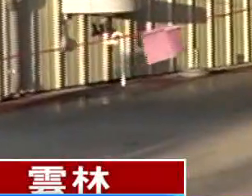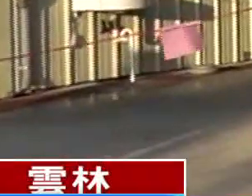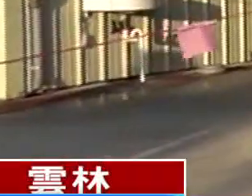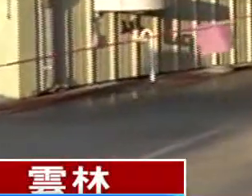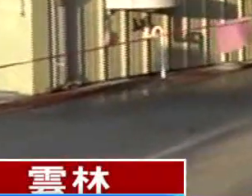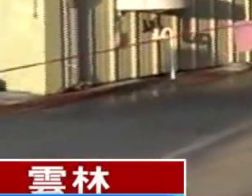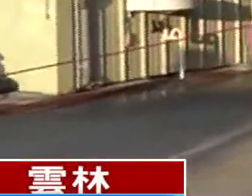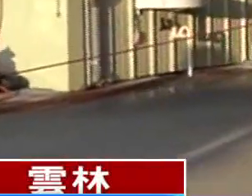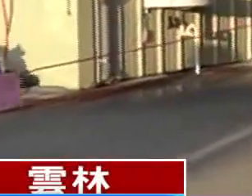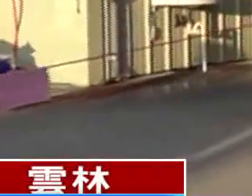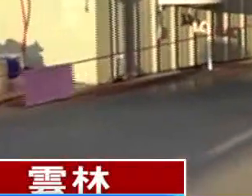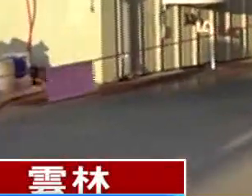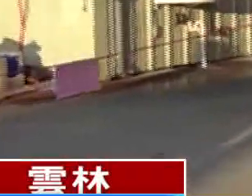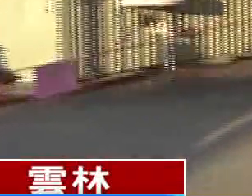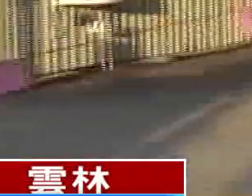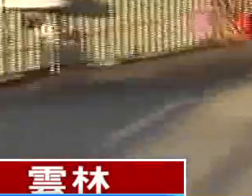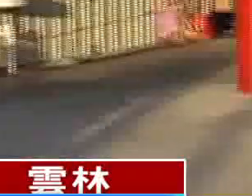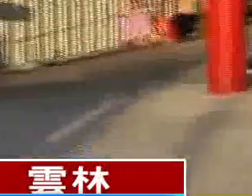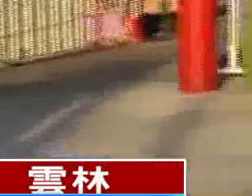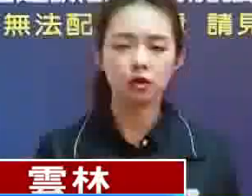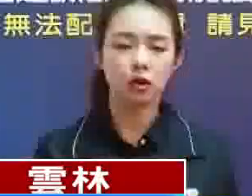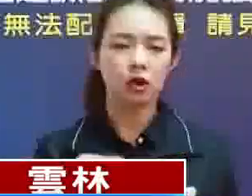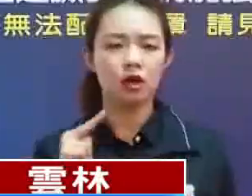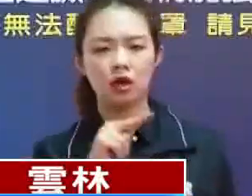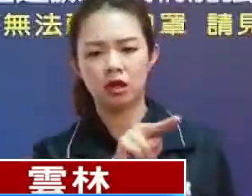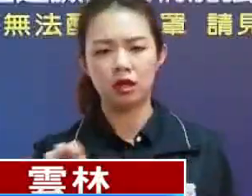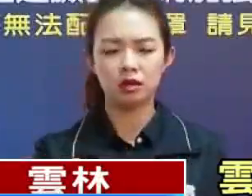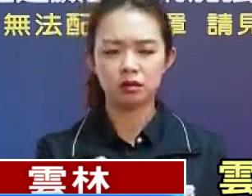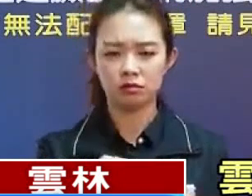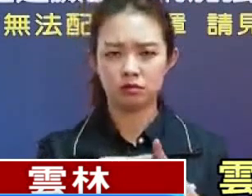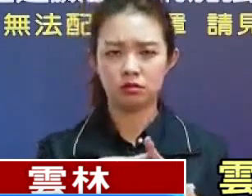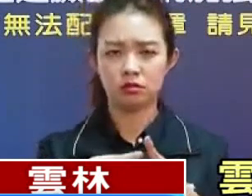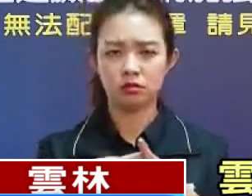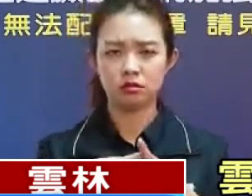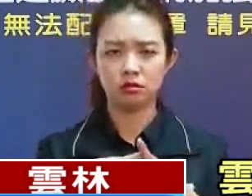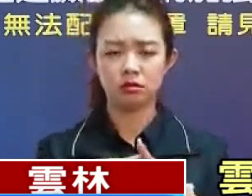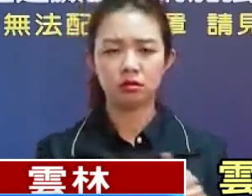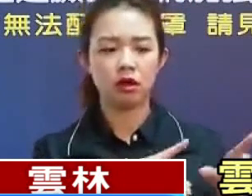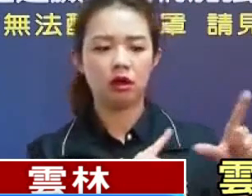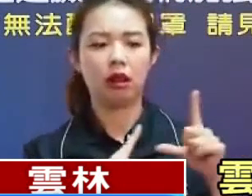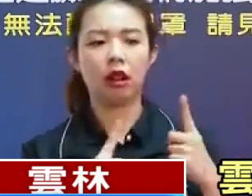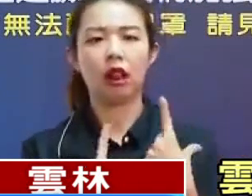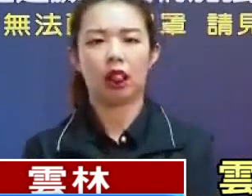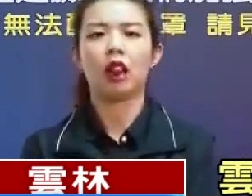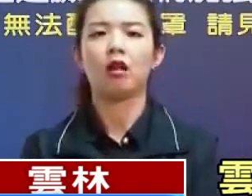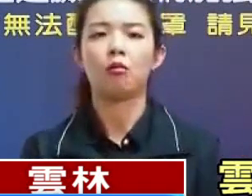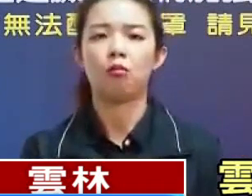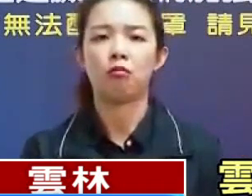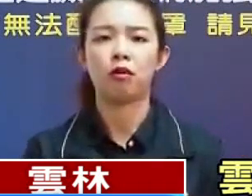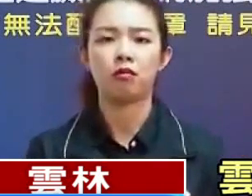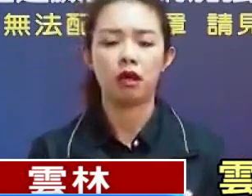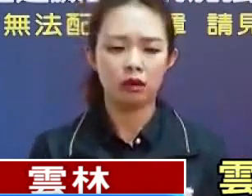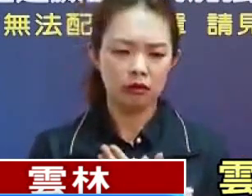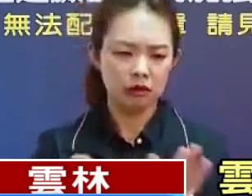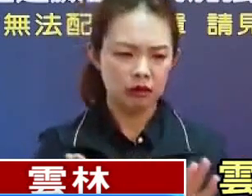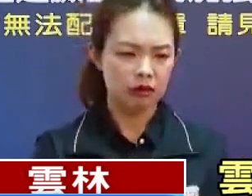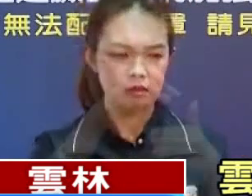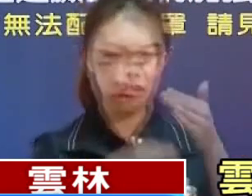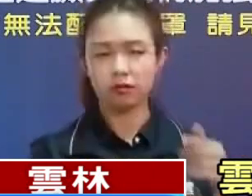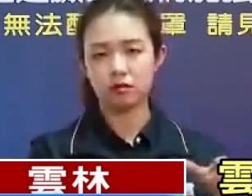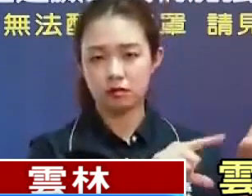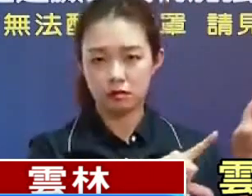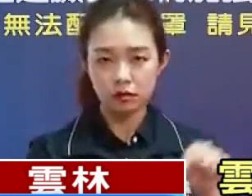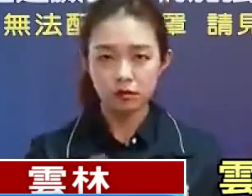还是出现人潮，县府也予以开罚， 并没有依照我们大家的规定室外已经超过